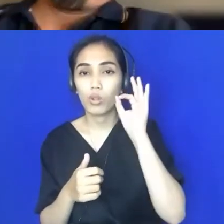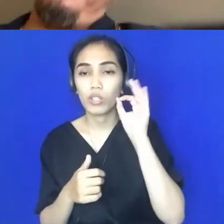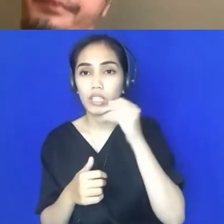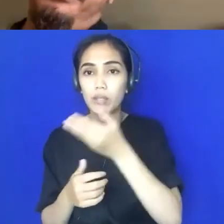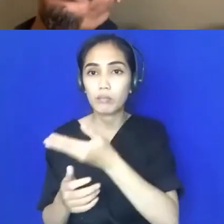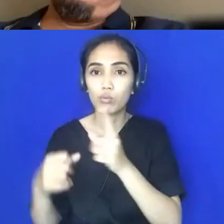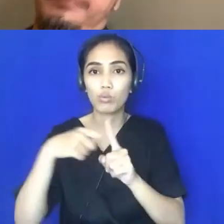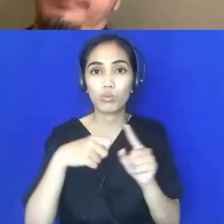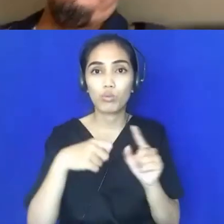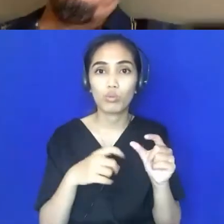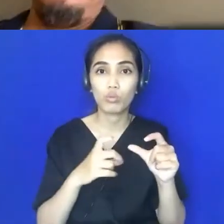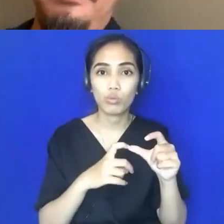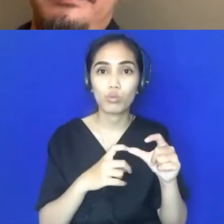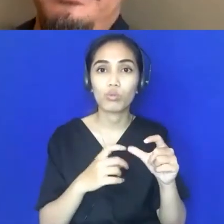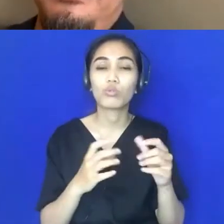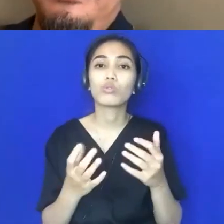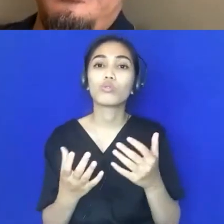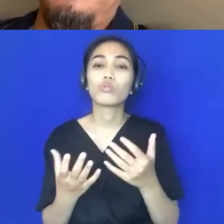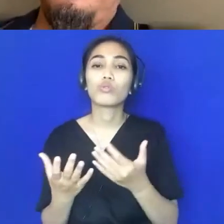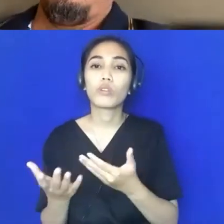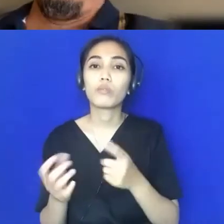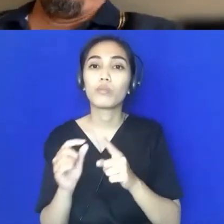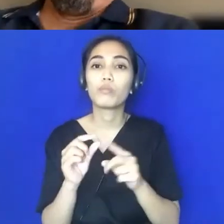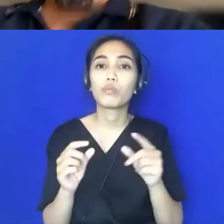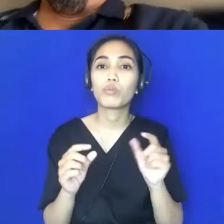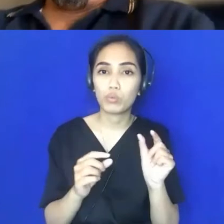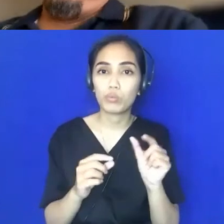Kus dan juga oleh Ibu Pru.